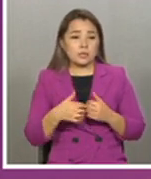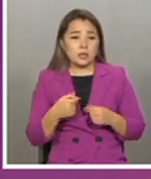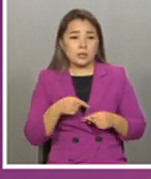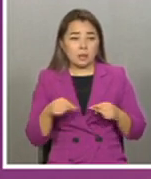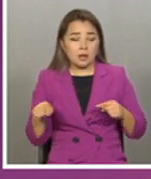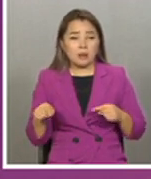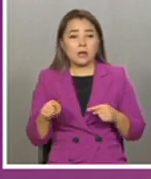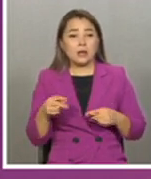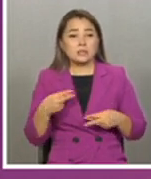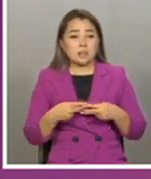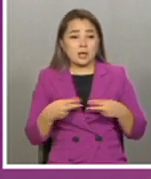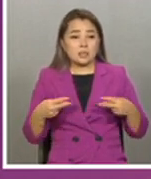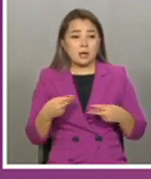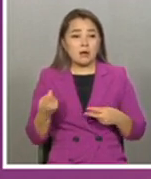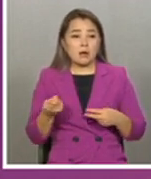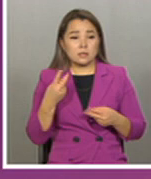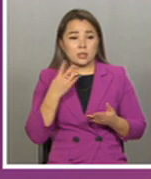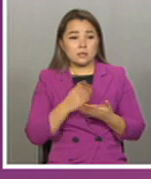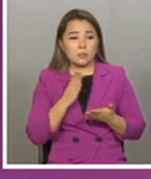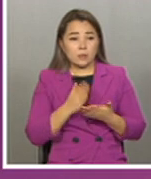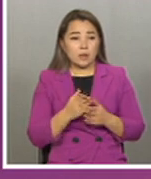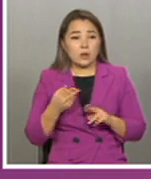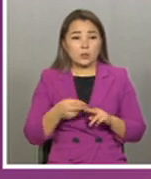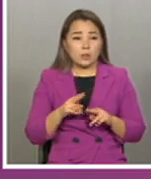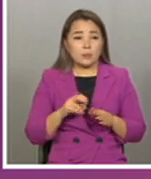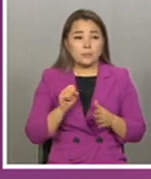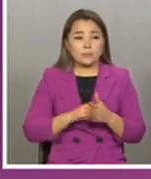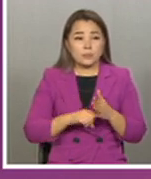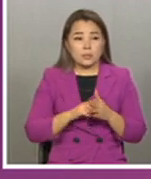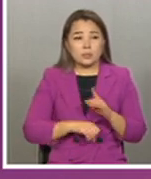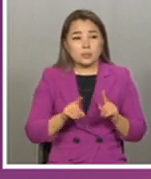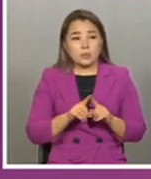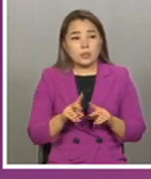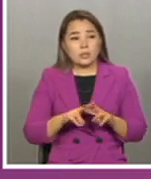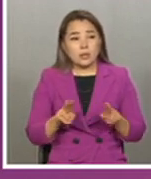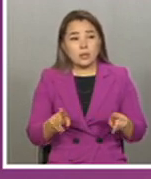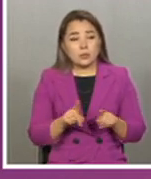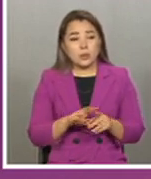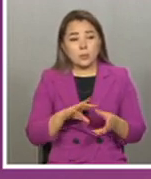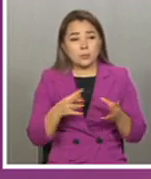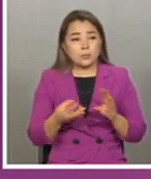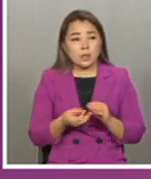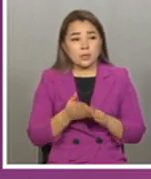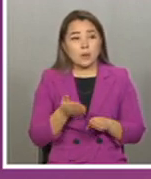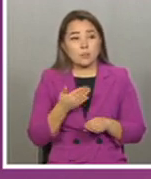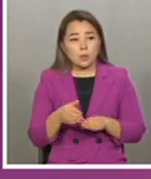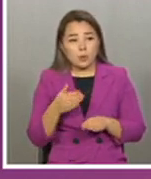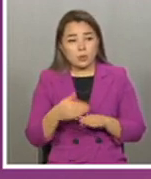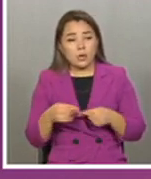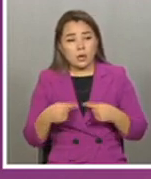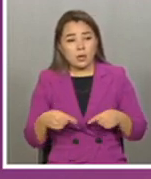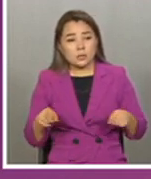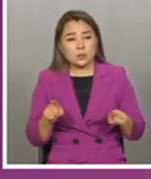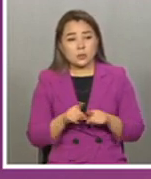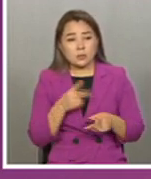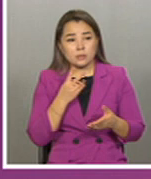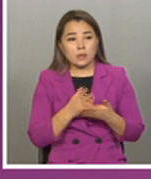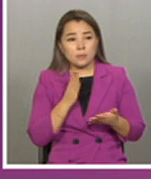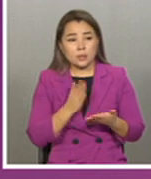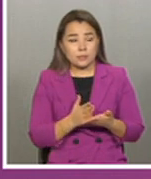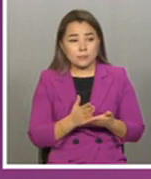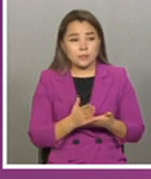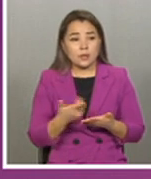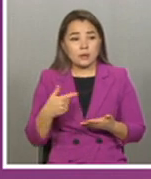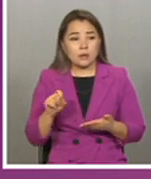салыстырмалы түрде аз. Осы себепті әртүрлі заттардың тең көлемдерінде бөлшектер саны әртүрлі болады.